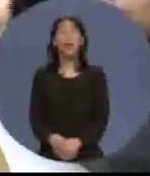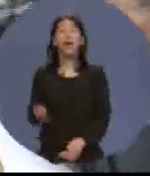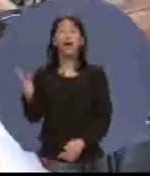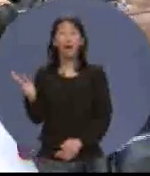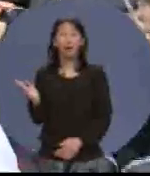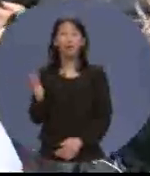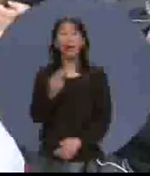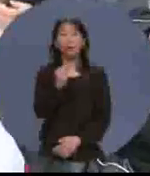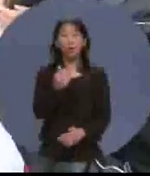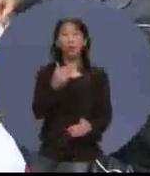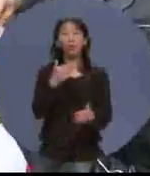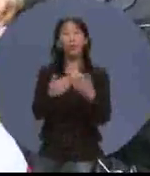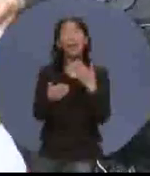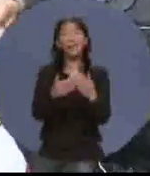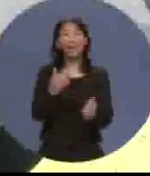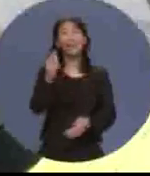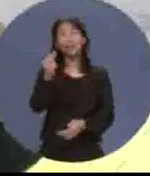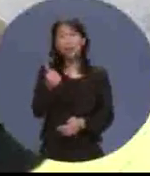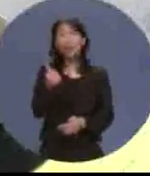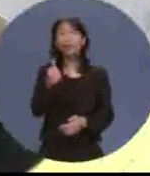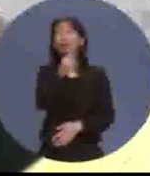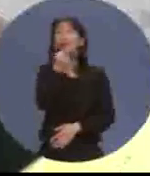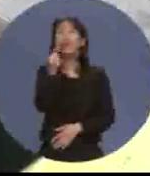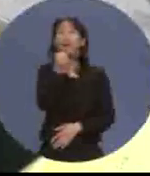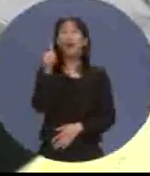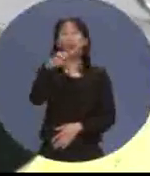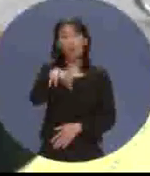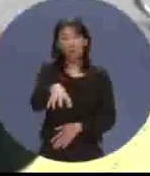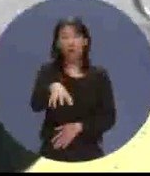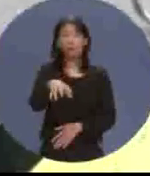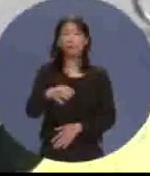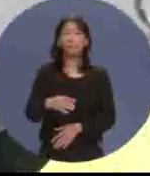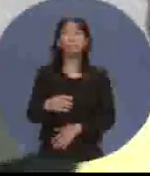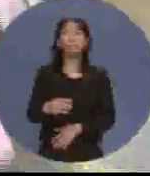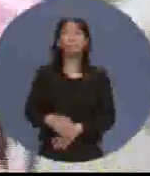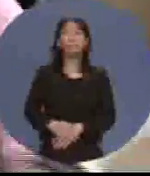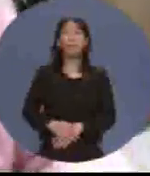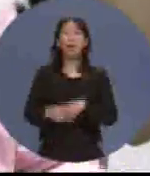こちらのちょこっと体験ちょこっと紹介コーナーでは、